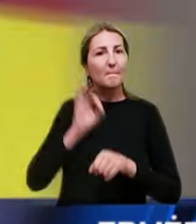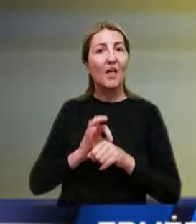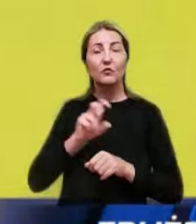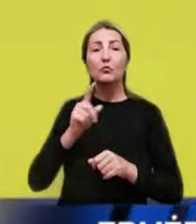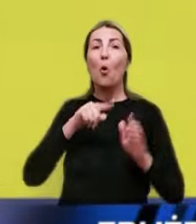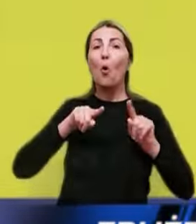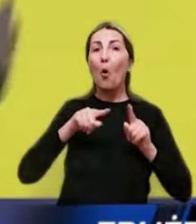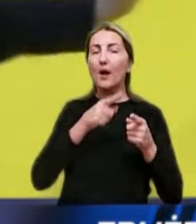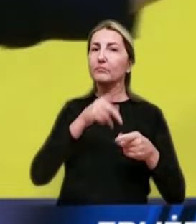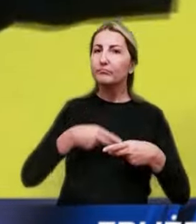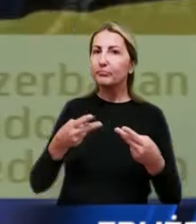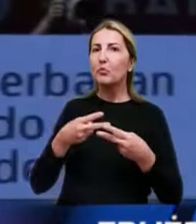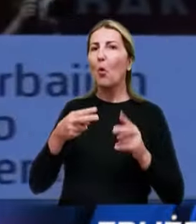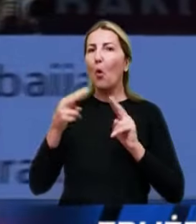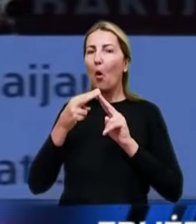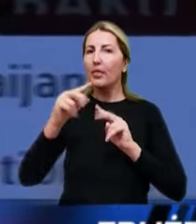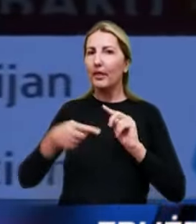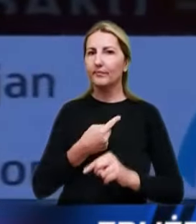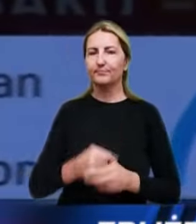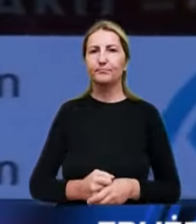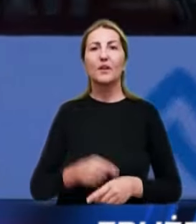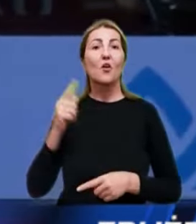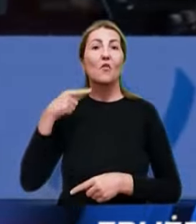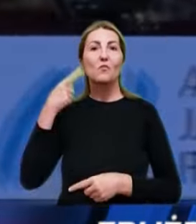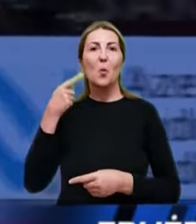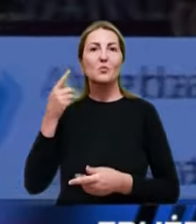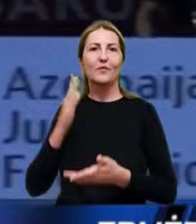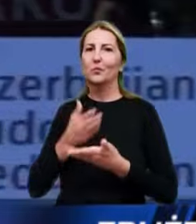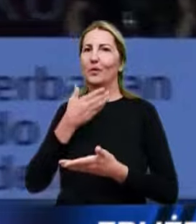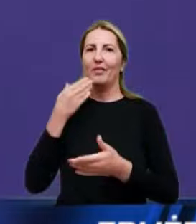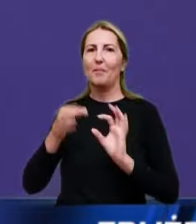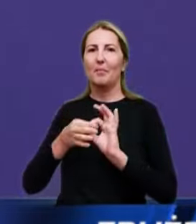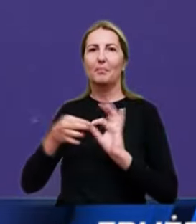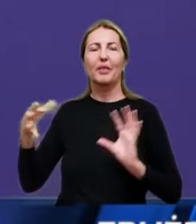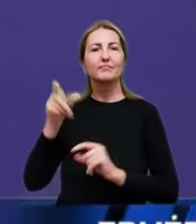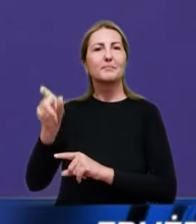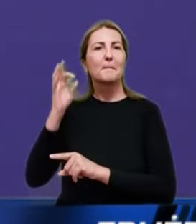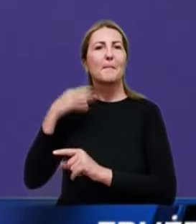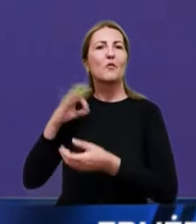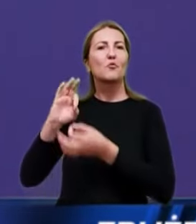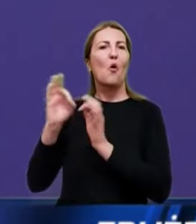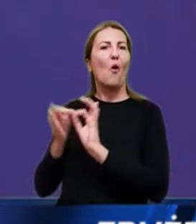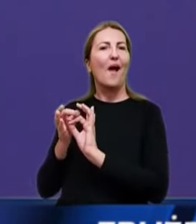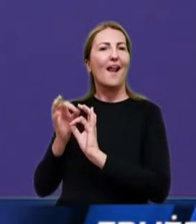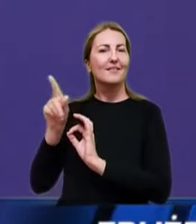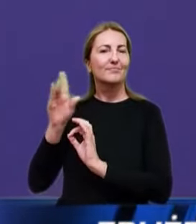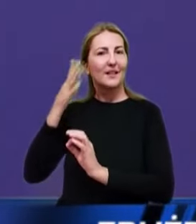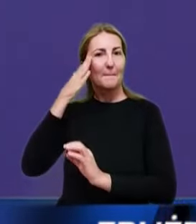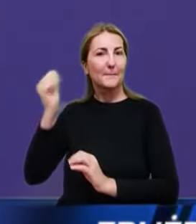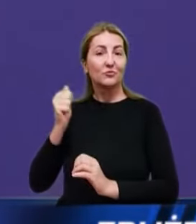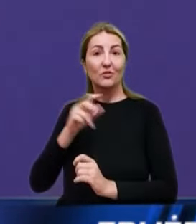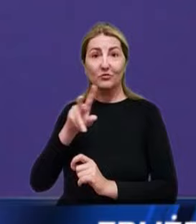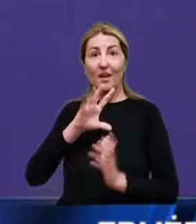kontakt. Włocławek stracił olimpijkę. Czy miasto zrobiło wszystko, żeby zatrzymać Anetę